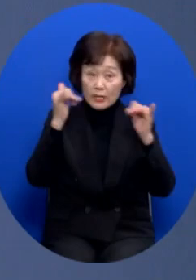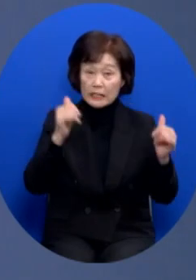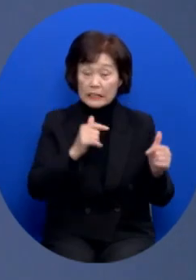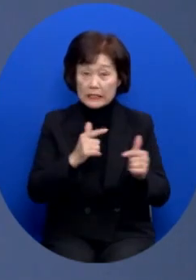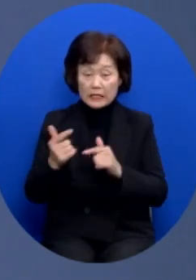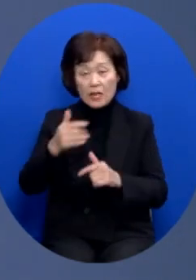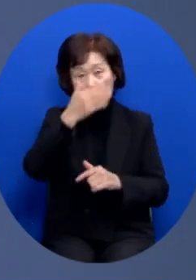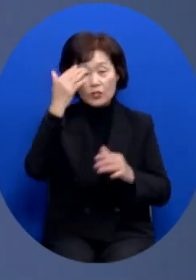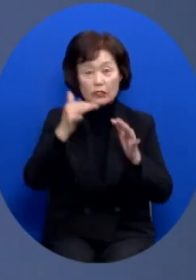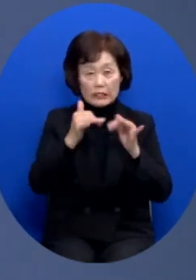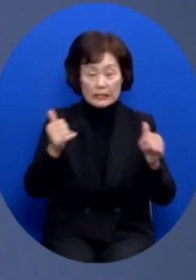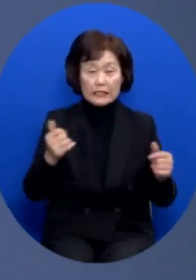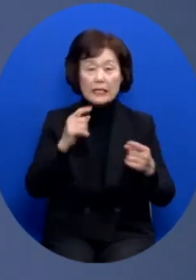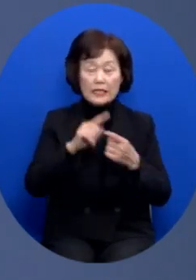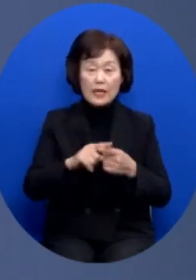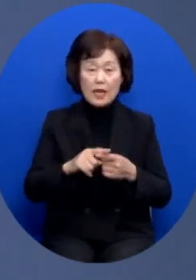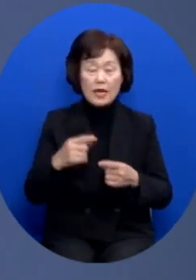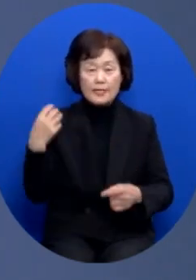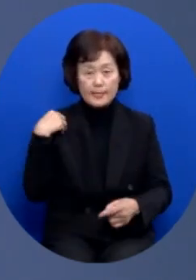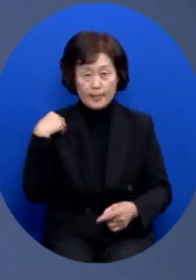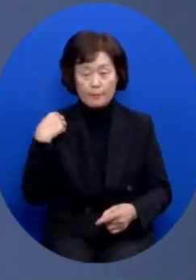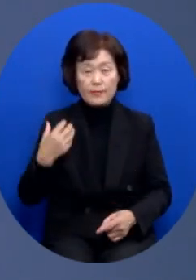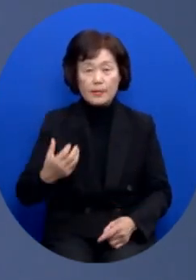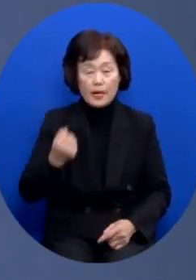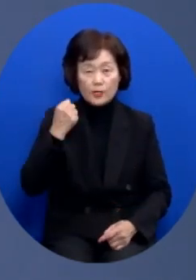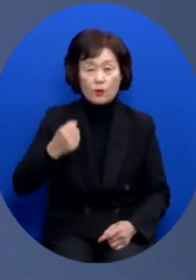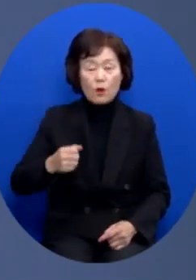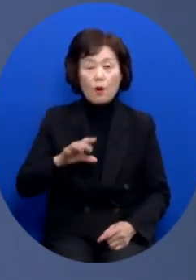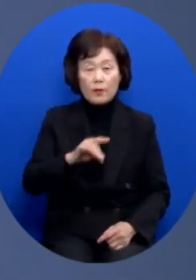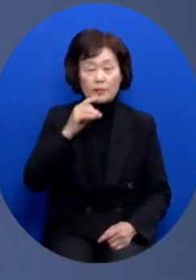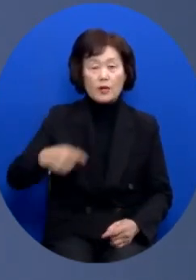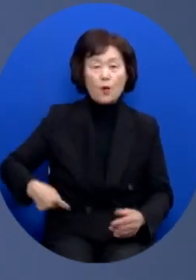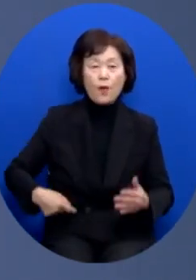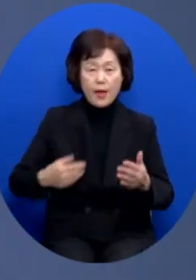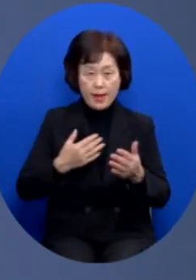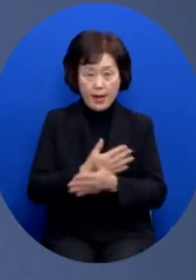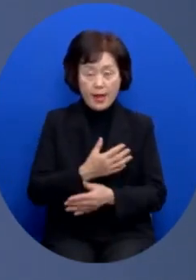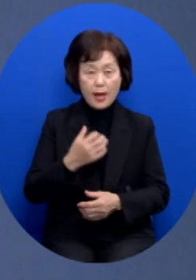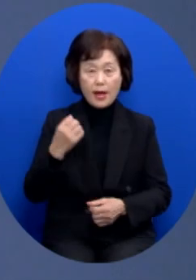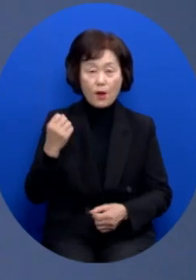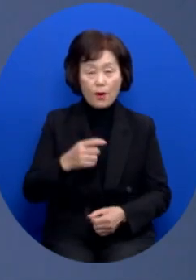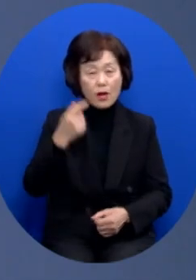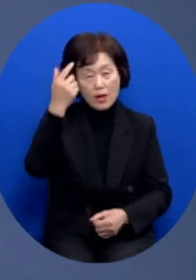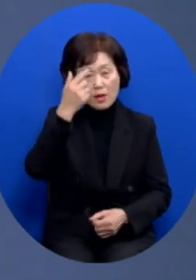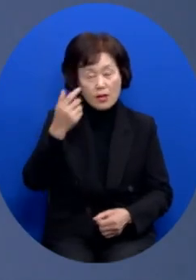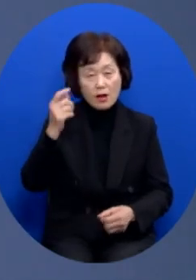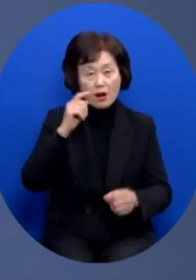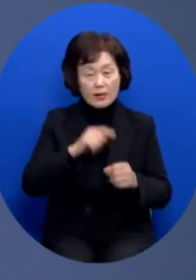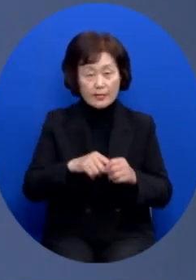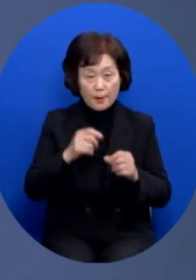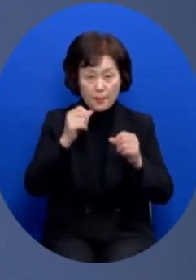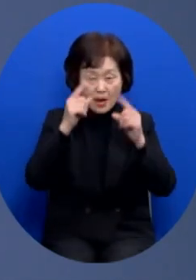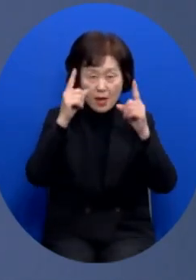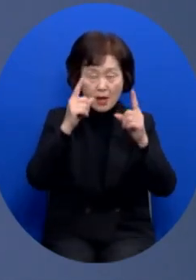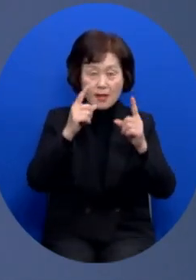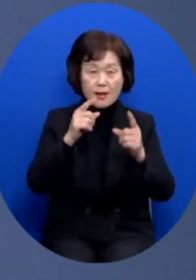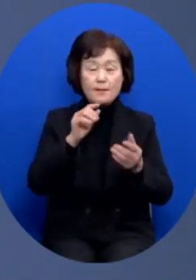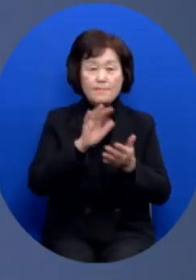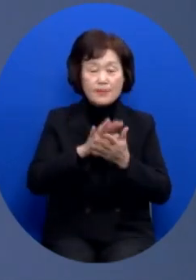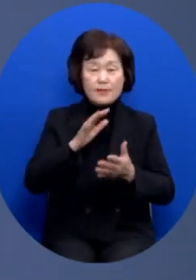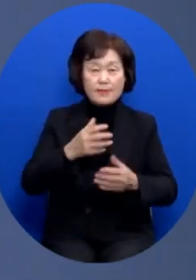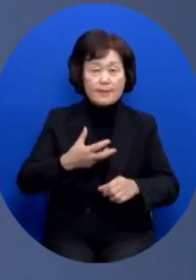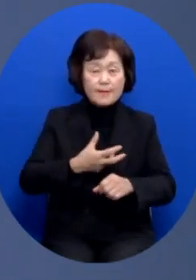가지고 먼저 회개하는 회개운동이 일어나고 영적 대각성 운동이 뜨겁게 일어나서